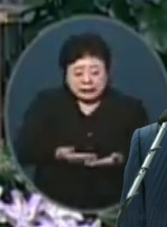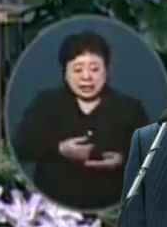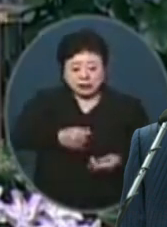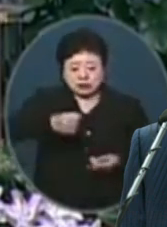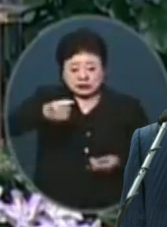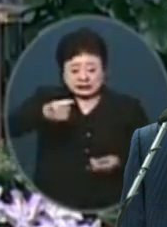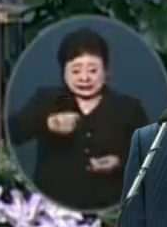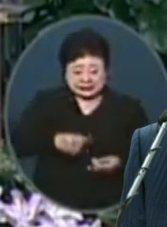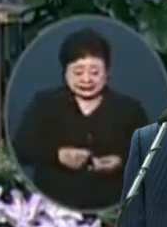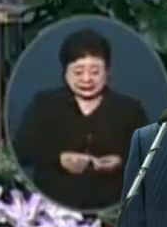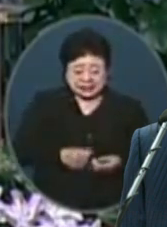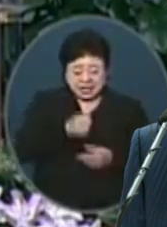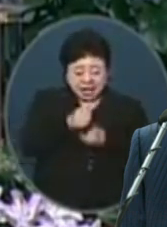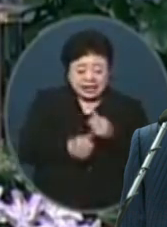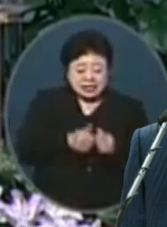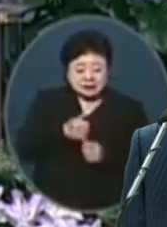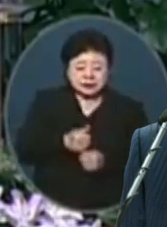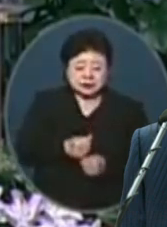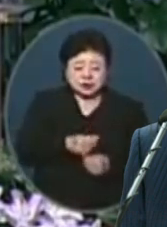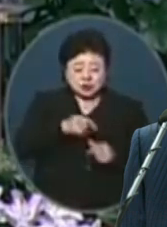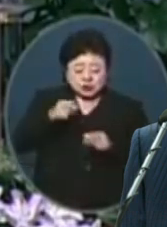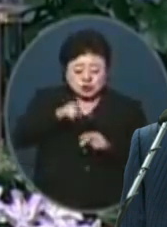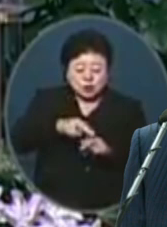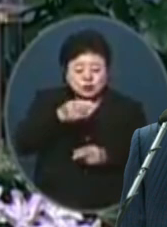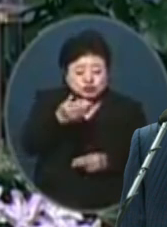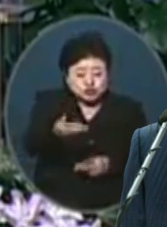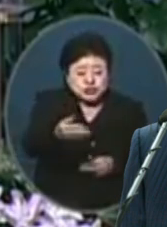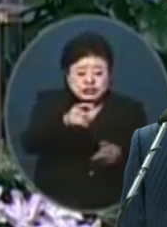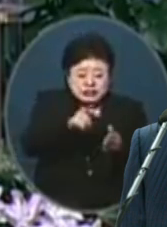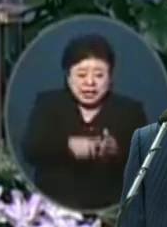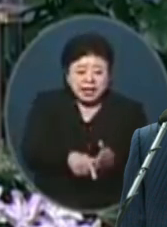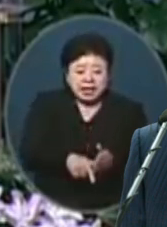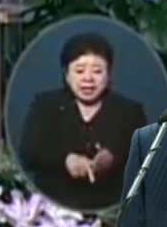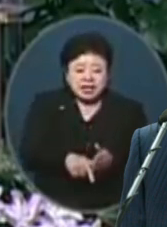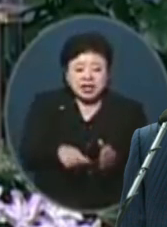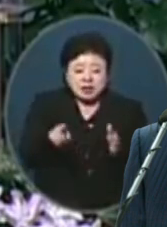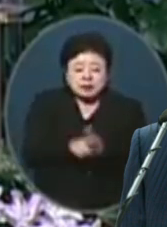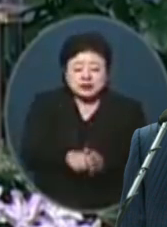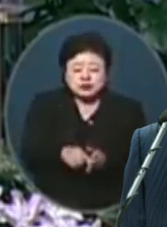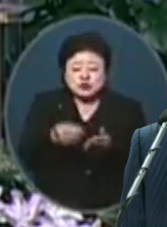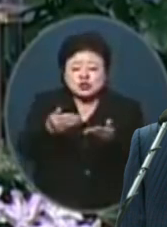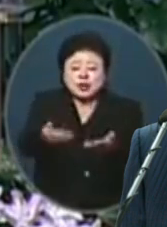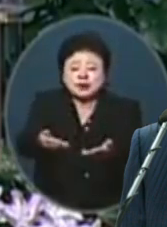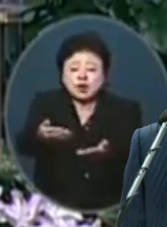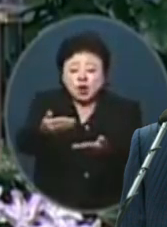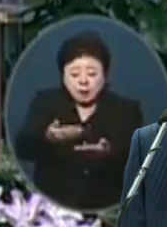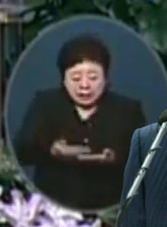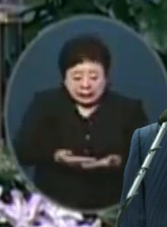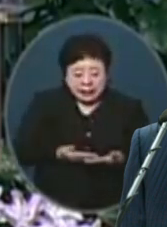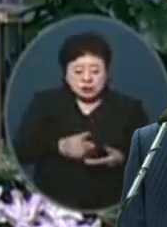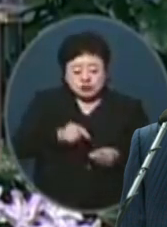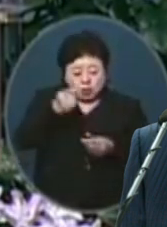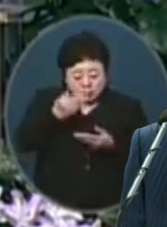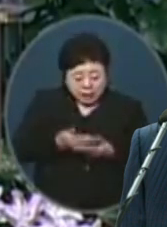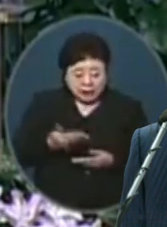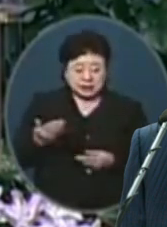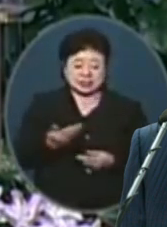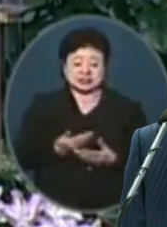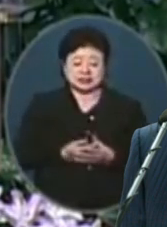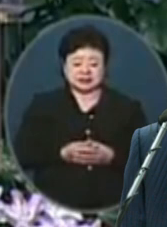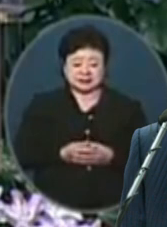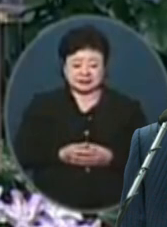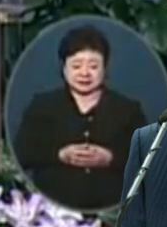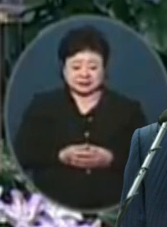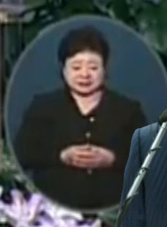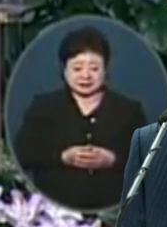되듯이 하나님께서 구원이라는 선물을 주실 때 믿음의 손을 내밀어 받아들여야 구원은 은혜를 누릴 수가